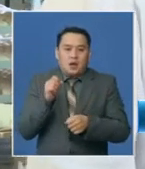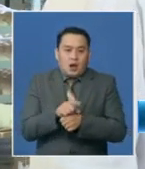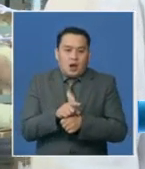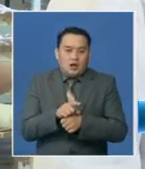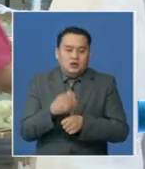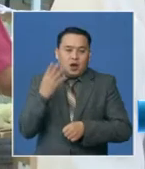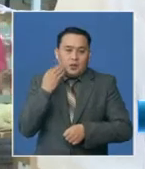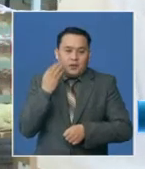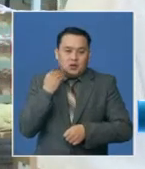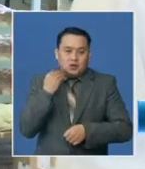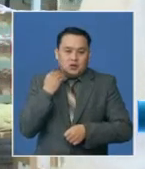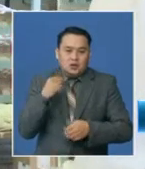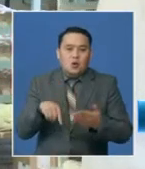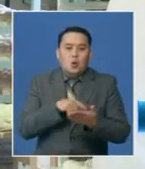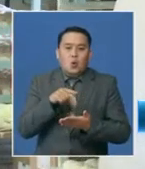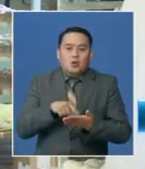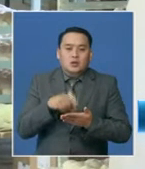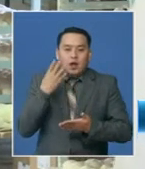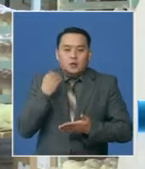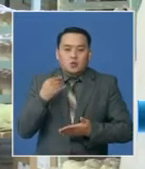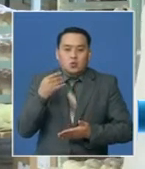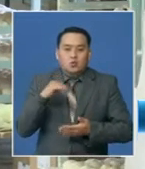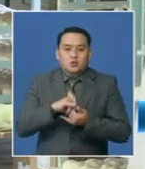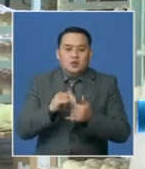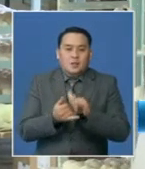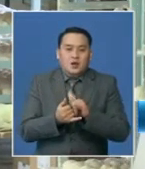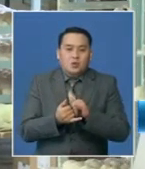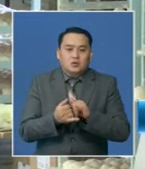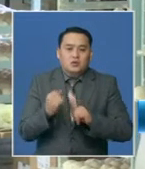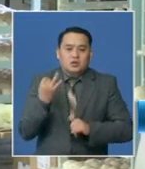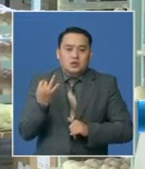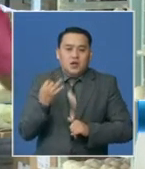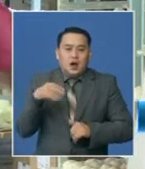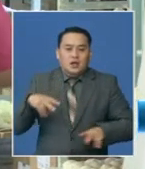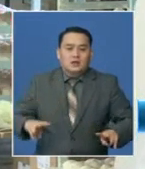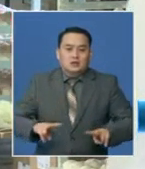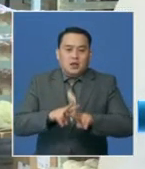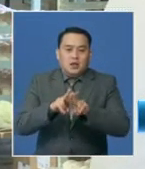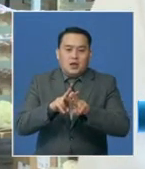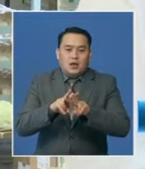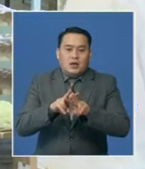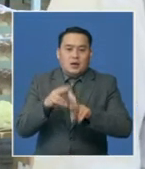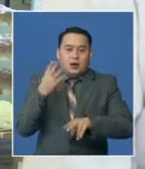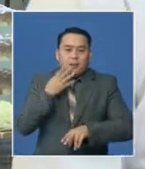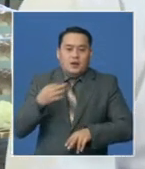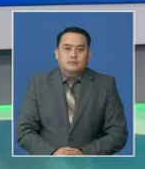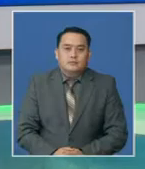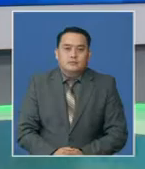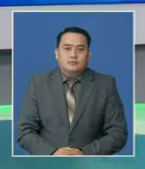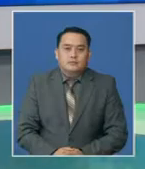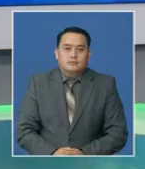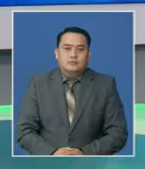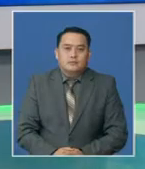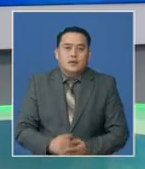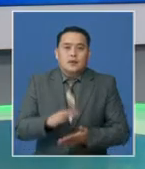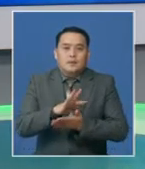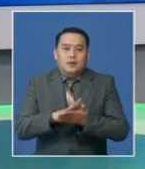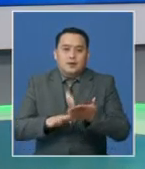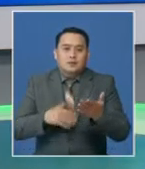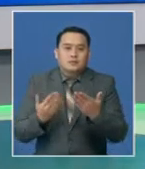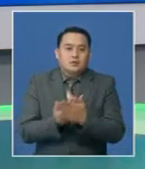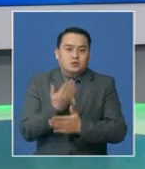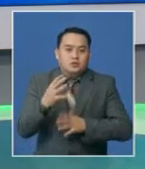мы свою деятельность решили расширить, создав такую фабрику. На данный момент у нас большой объем работы делается,